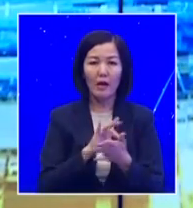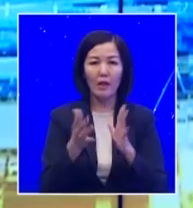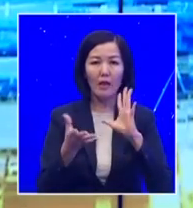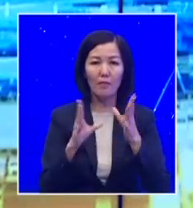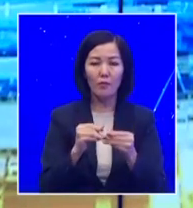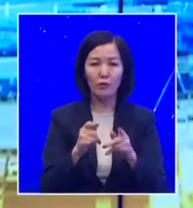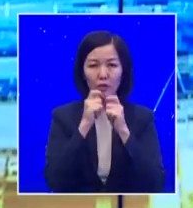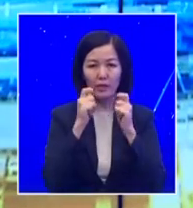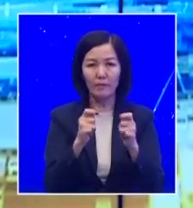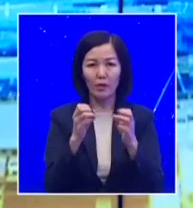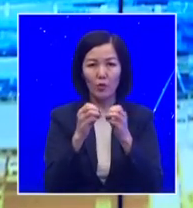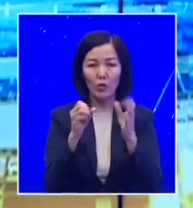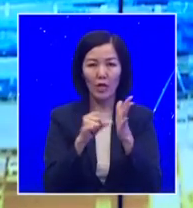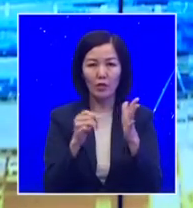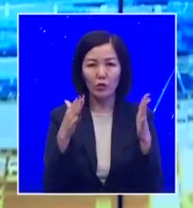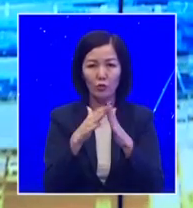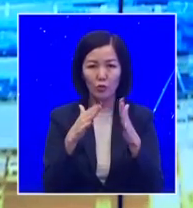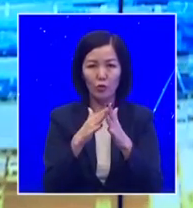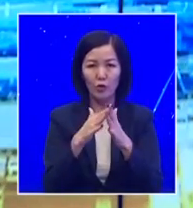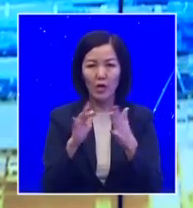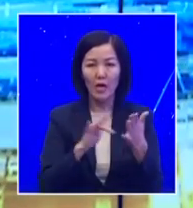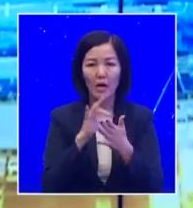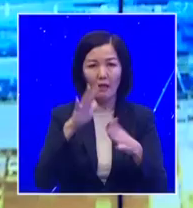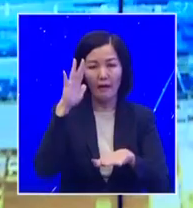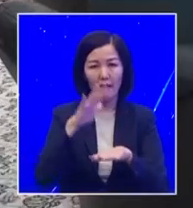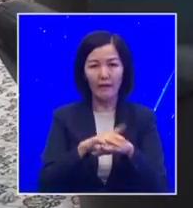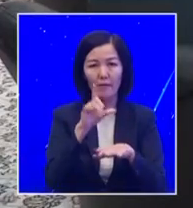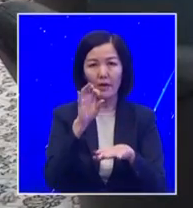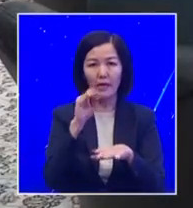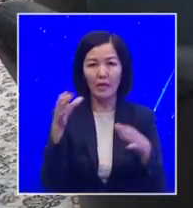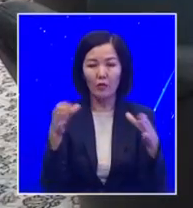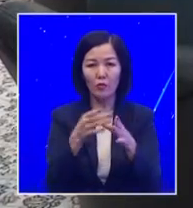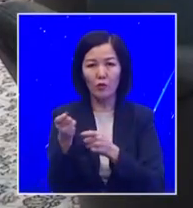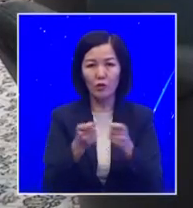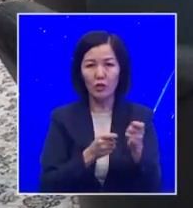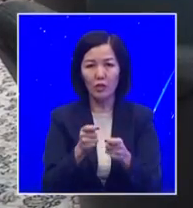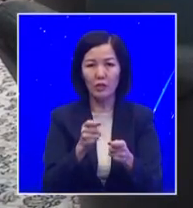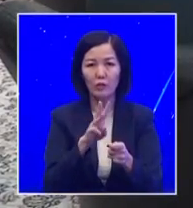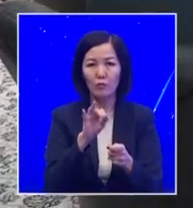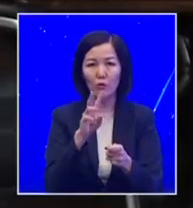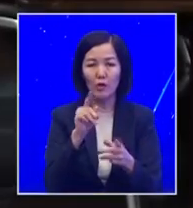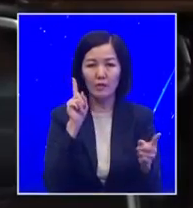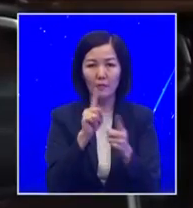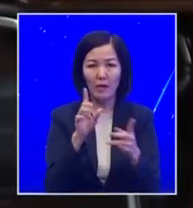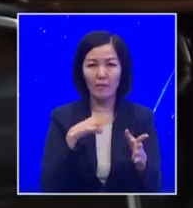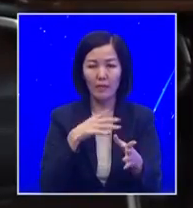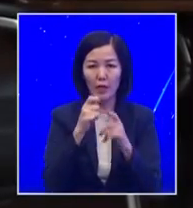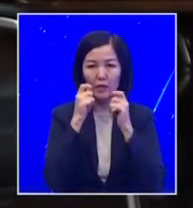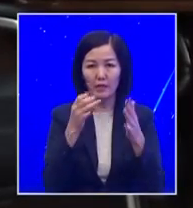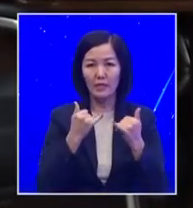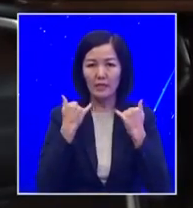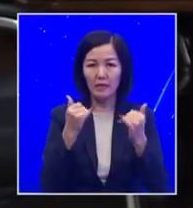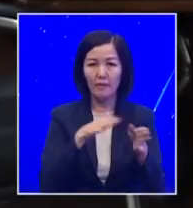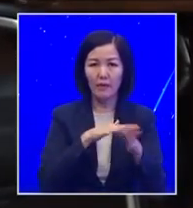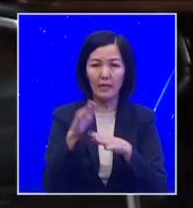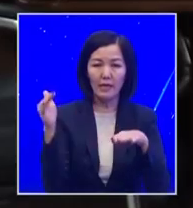бойынша табысталған 16-шы баспана. Осы орайда шақар басшысы қарекет қорының жетекшісі Гүлмира Мұханқызын қабылдады. Сый сияпат жасап,